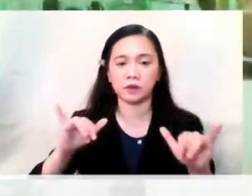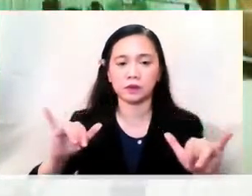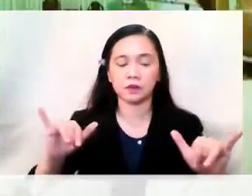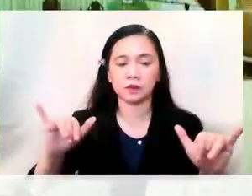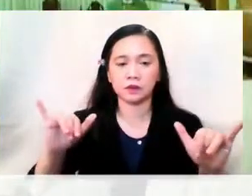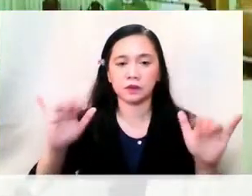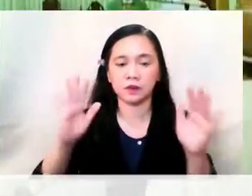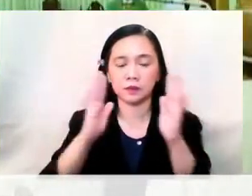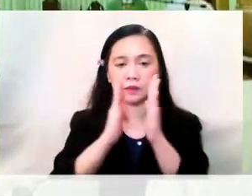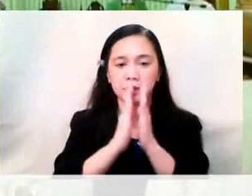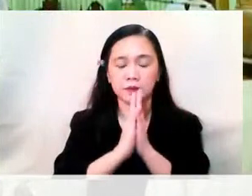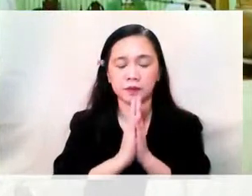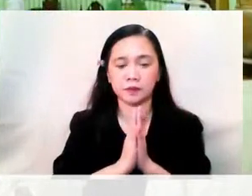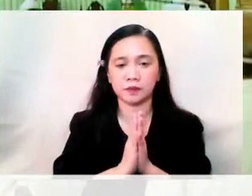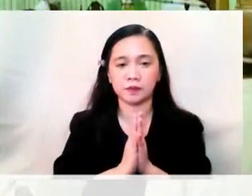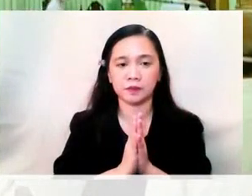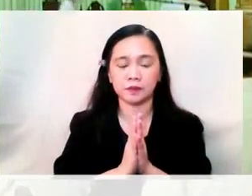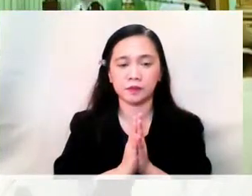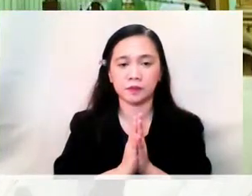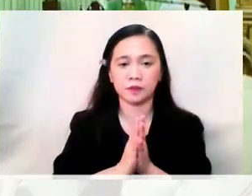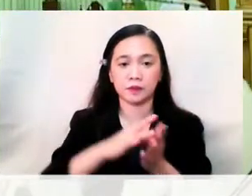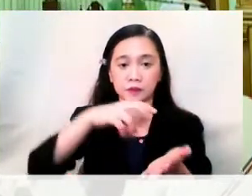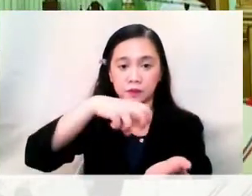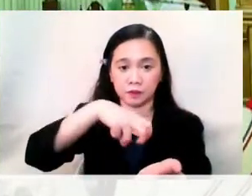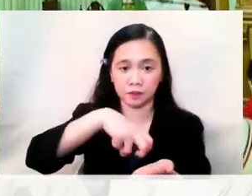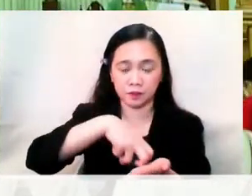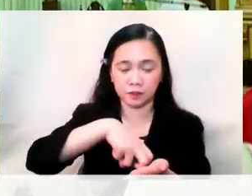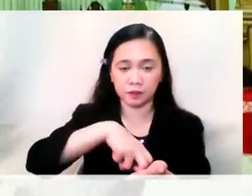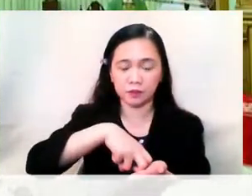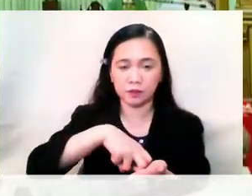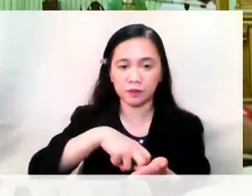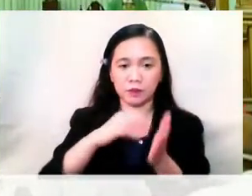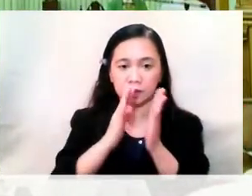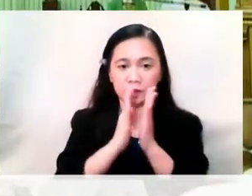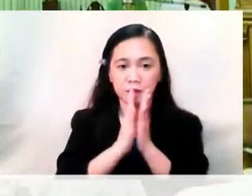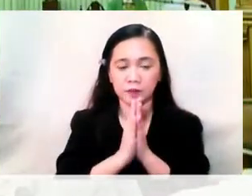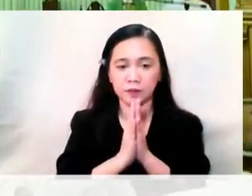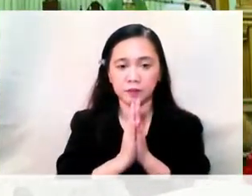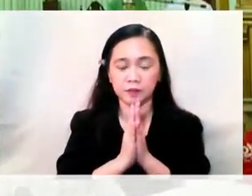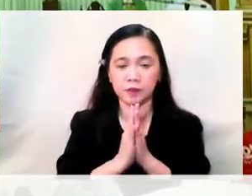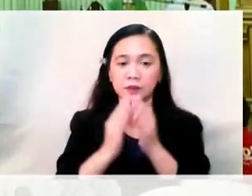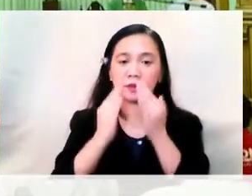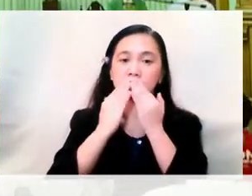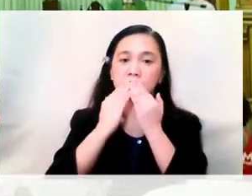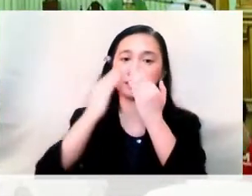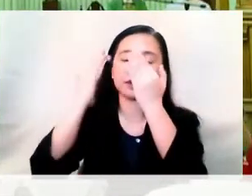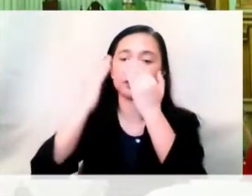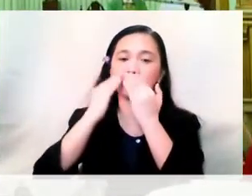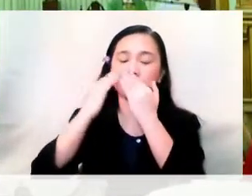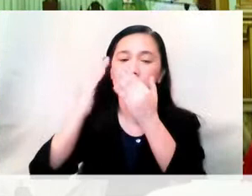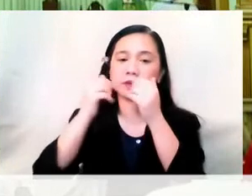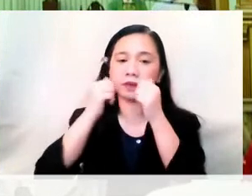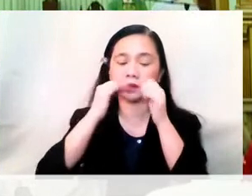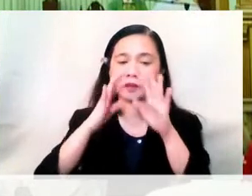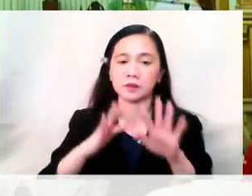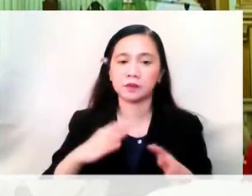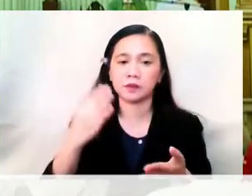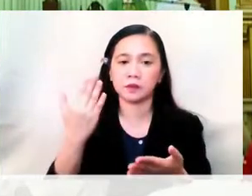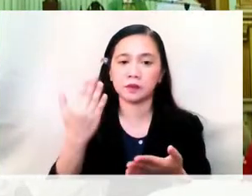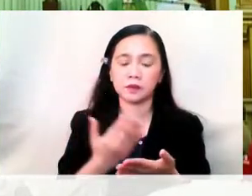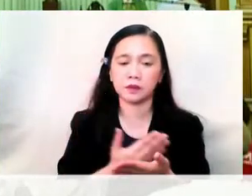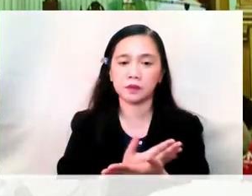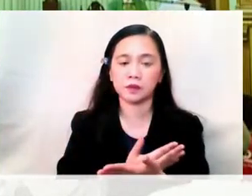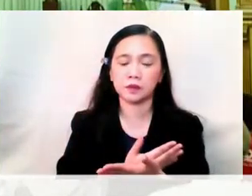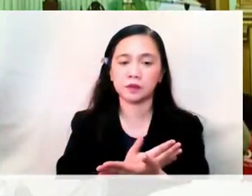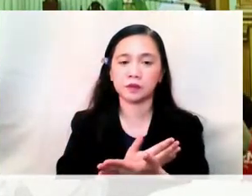hanggan. Amen. Magsiluhod po tayo at ating dasalin ang panalangin ng pasasalamat sa biyaya ng bagong arsobispo.